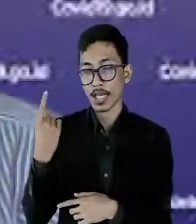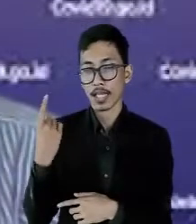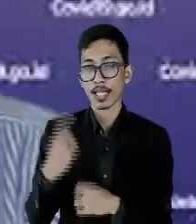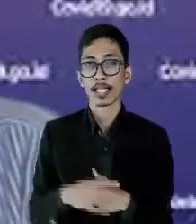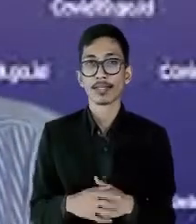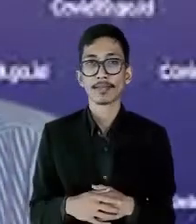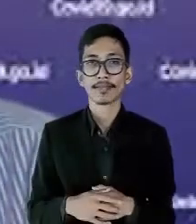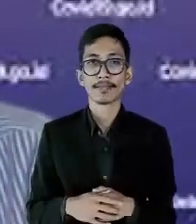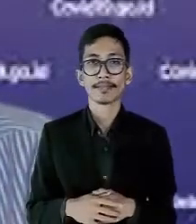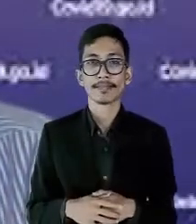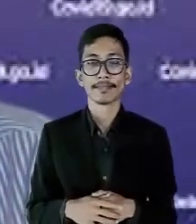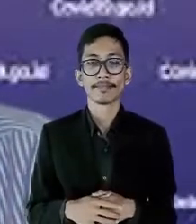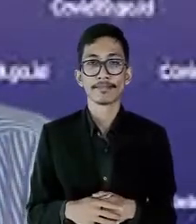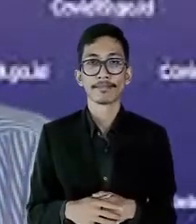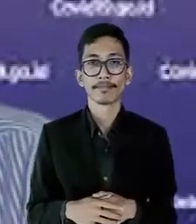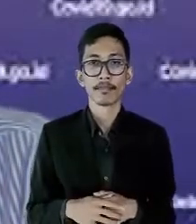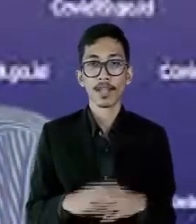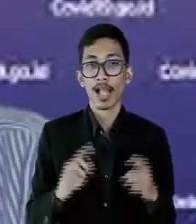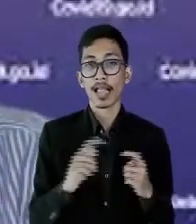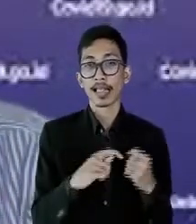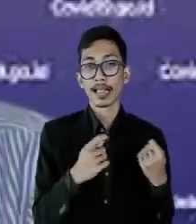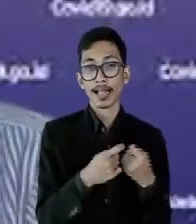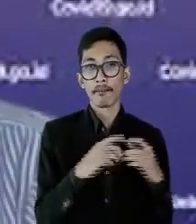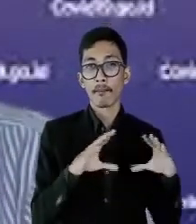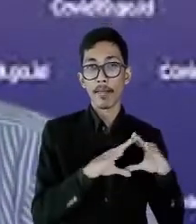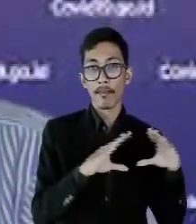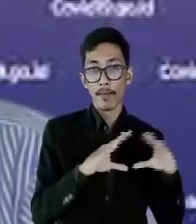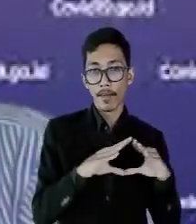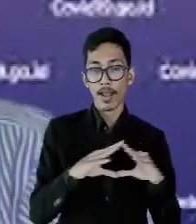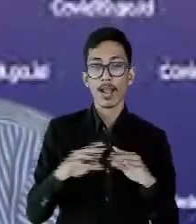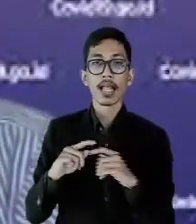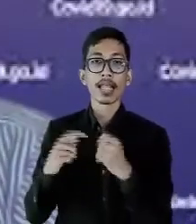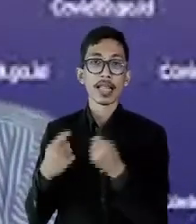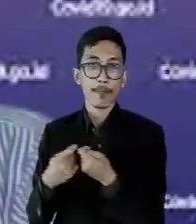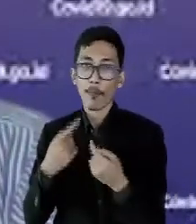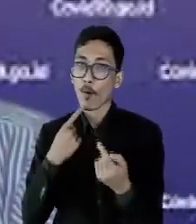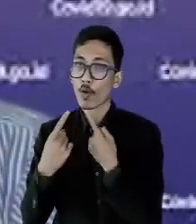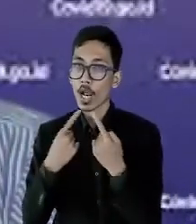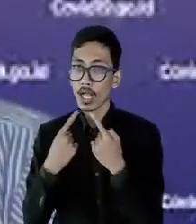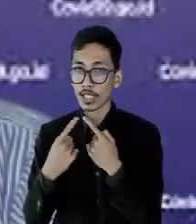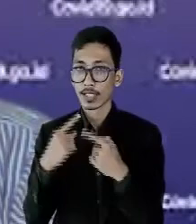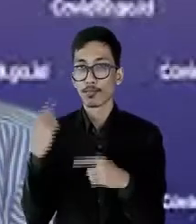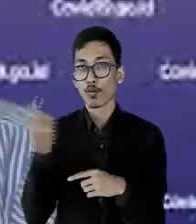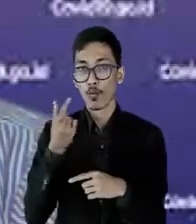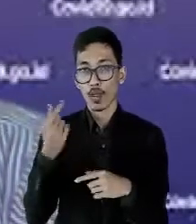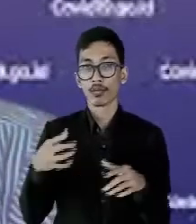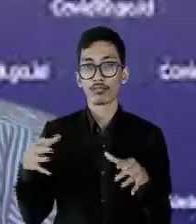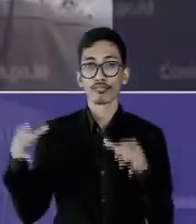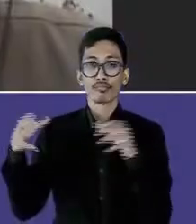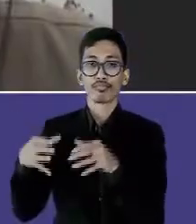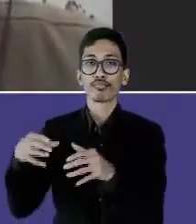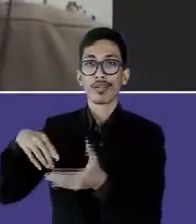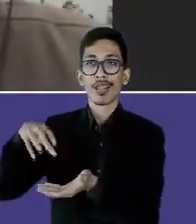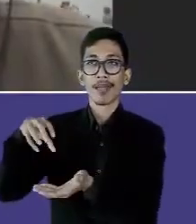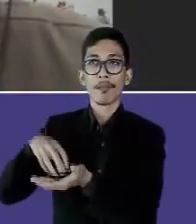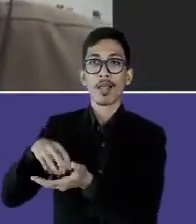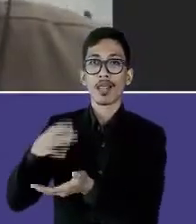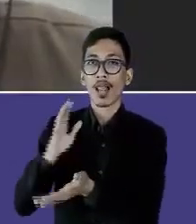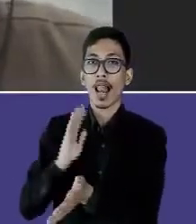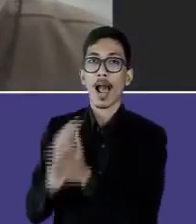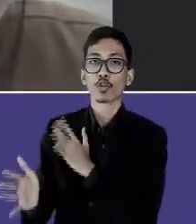bersama dengan tim dari BNPB. Dan saat ini bersama dengan Yoan Cahyadi.